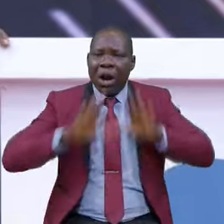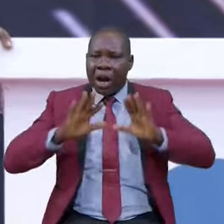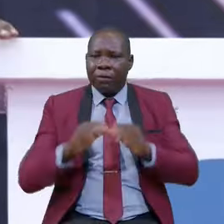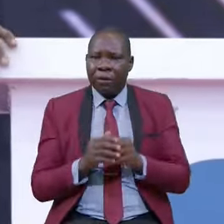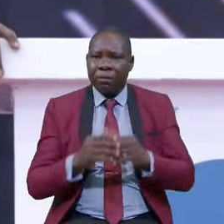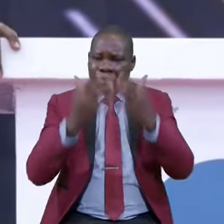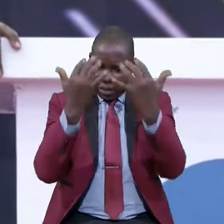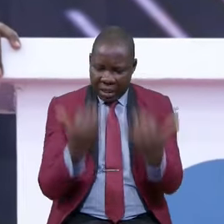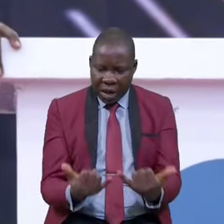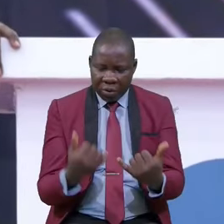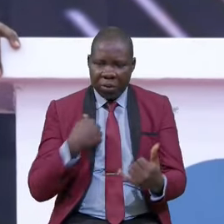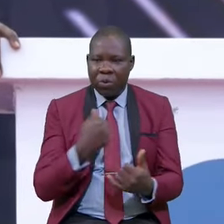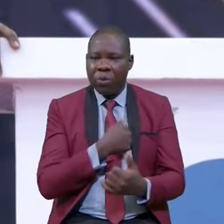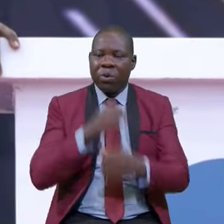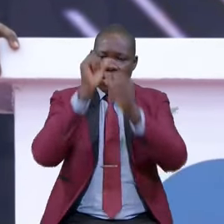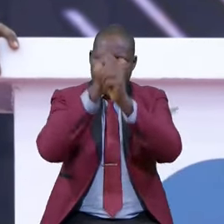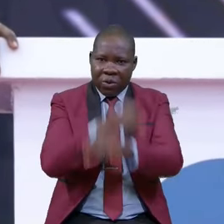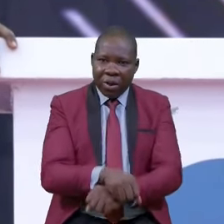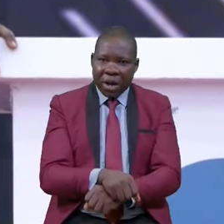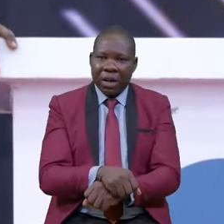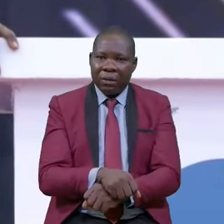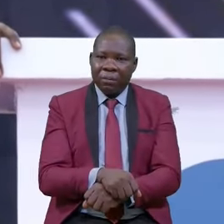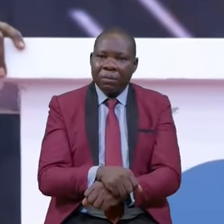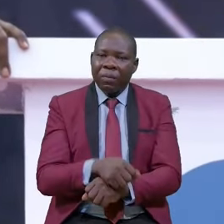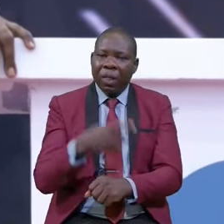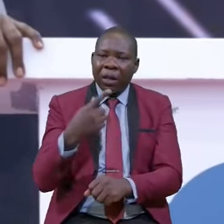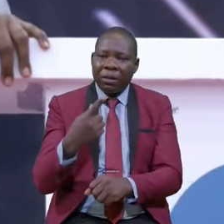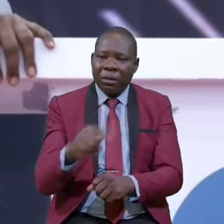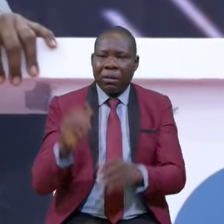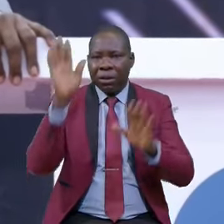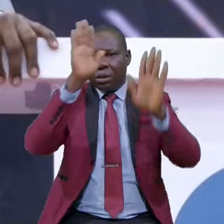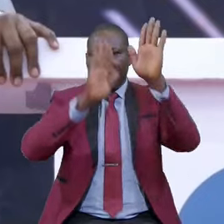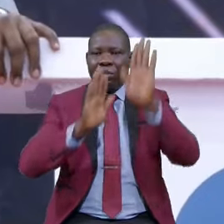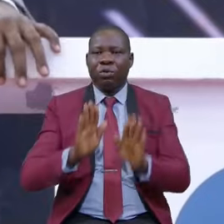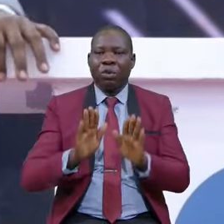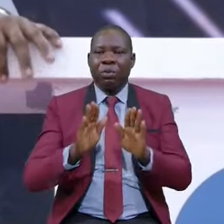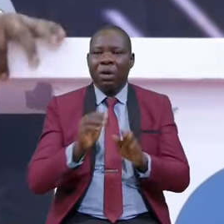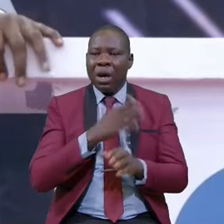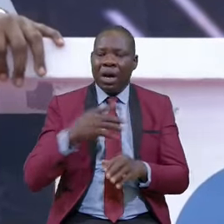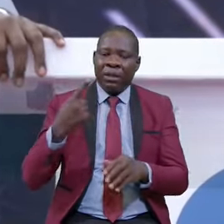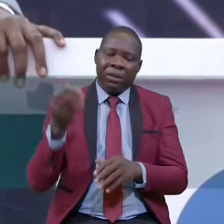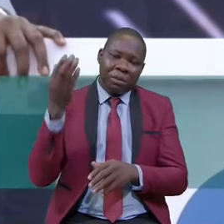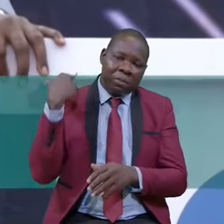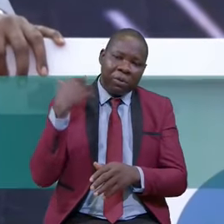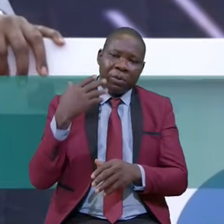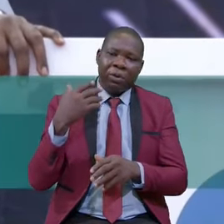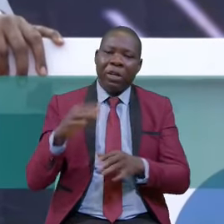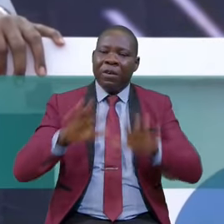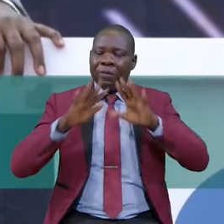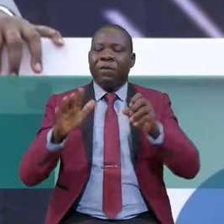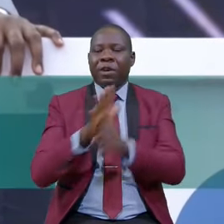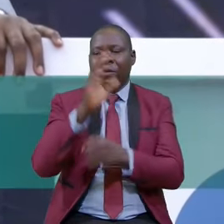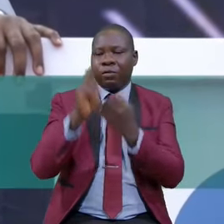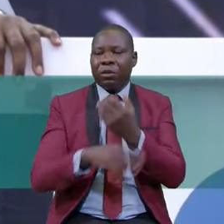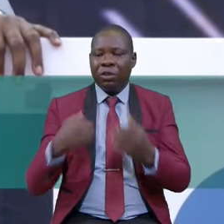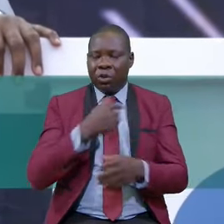Maintenant, nous devons vaincre cette nervosité, cette peur et les craintes antérieures. Nous devons les